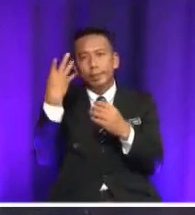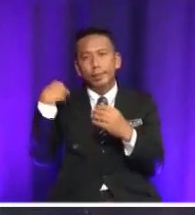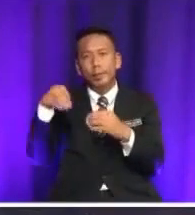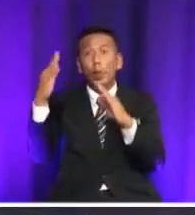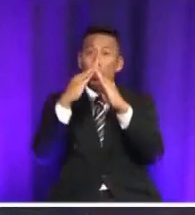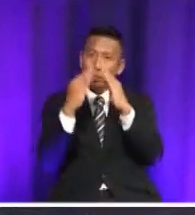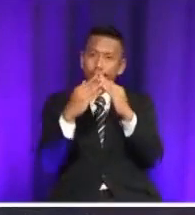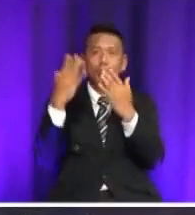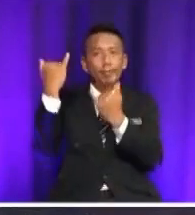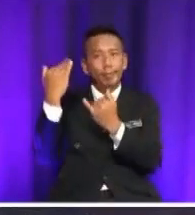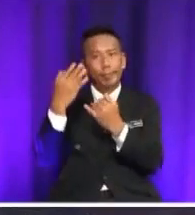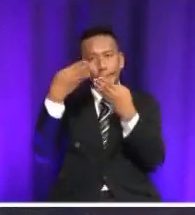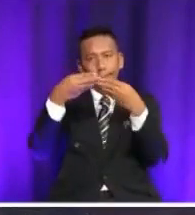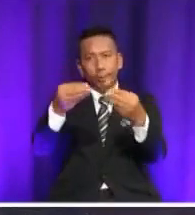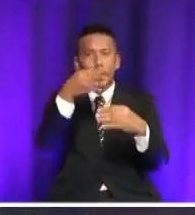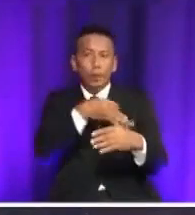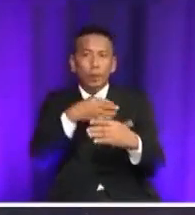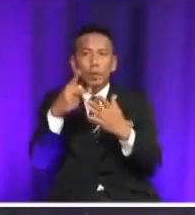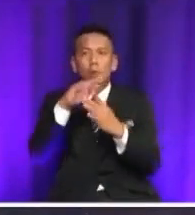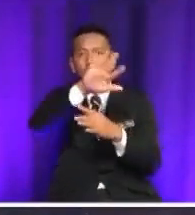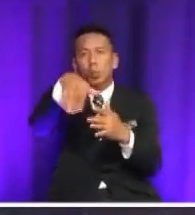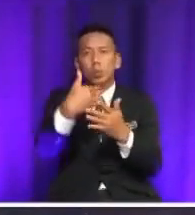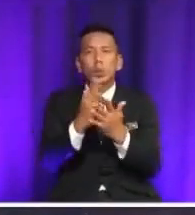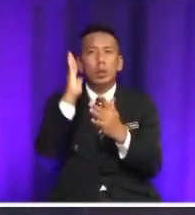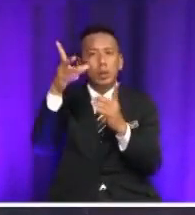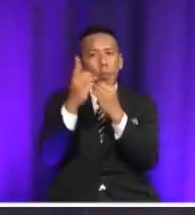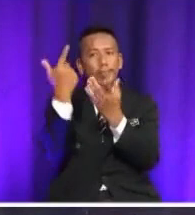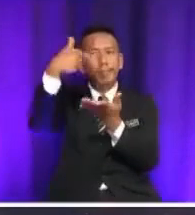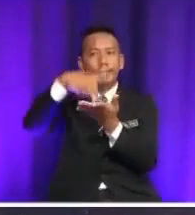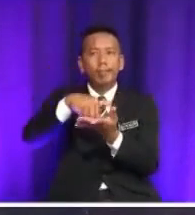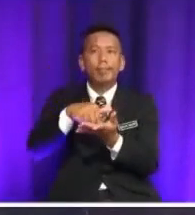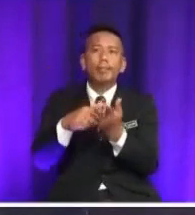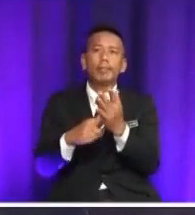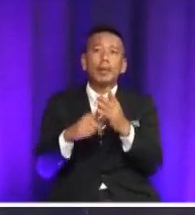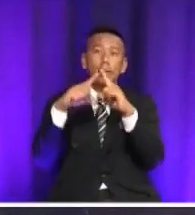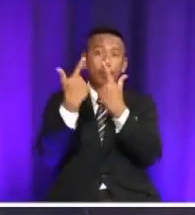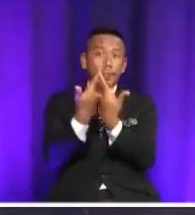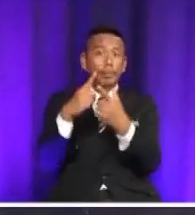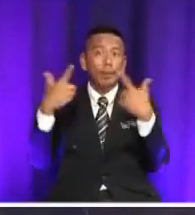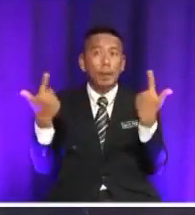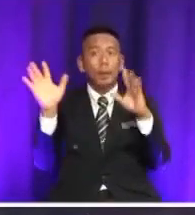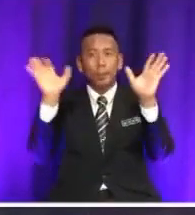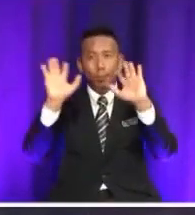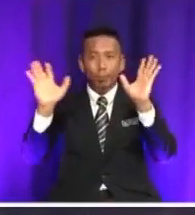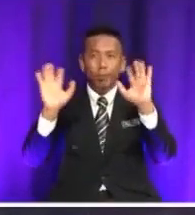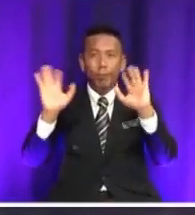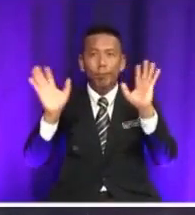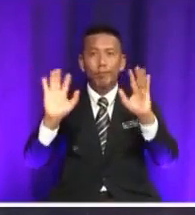ia memberi manfaat kepada anda semua dan kita akan berjumpa lagi di kelas yang baik semua